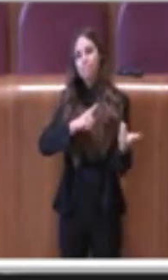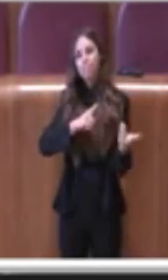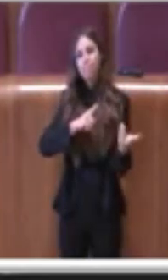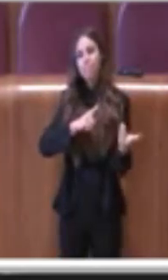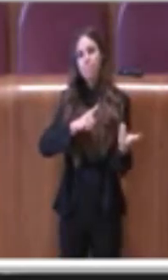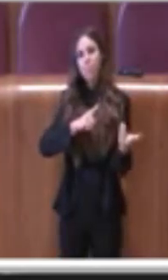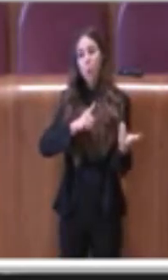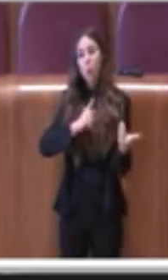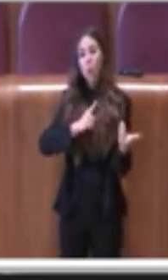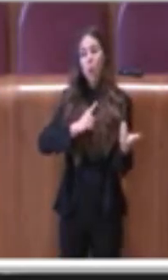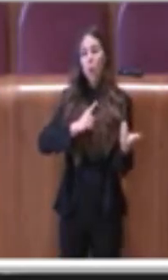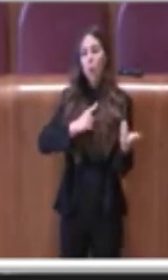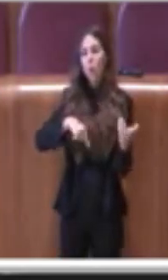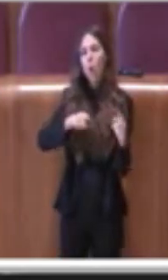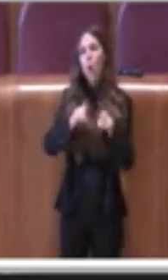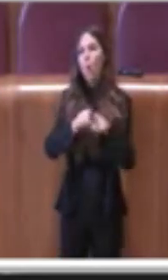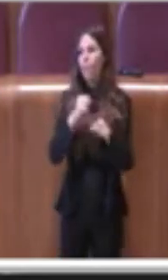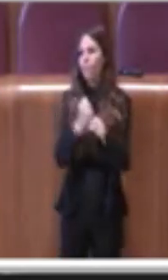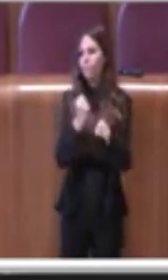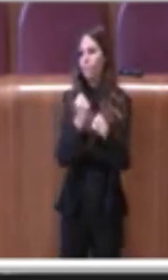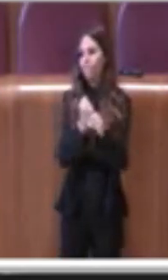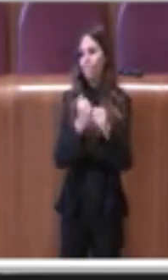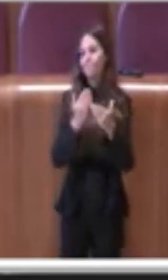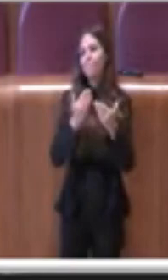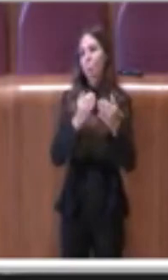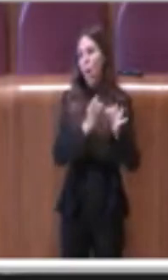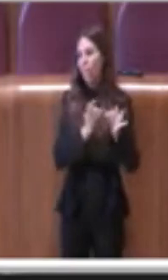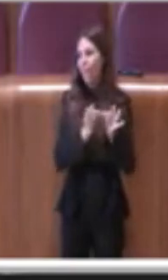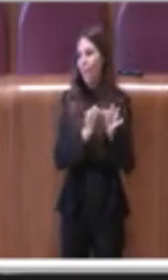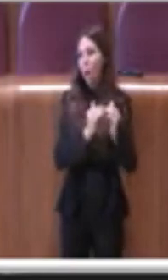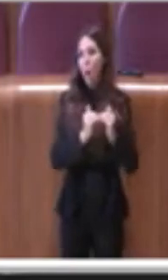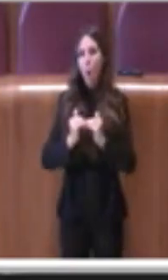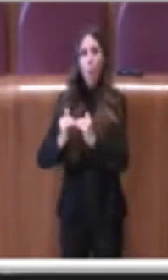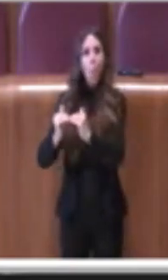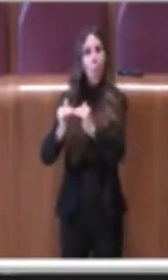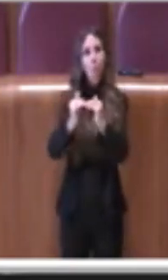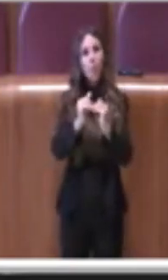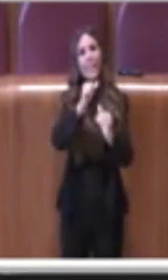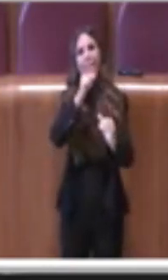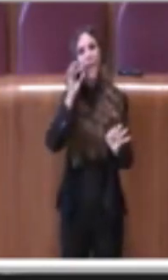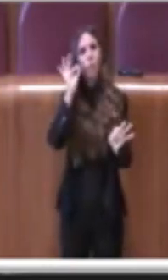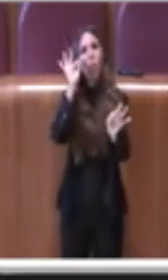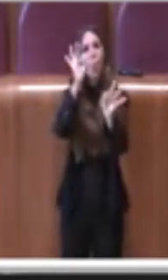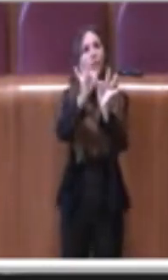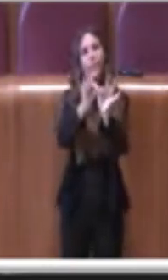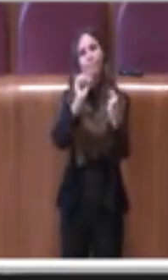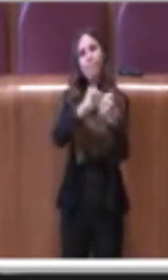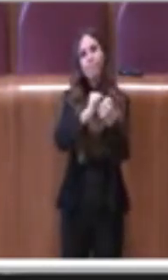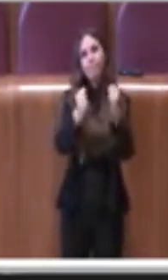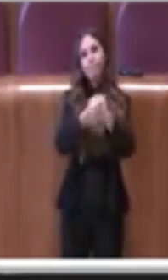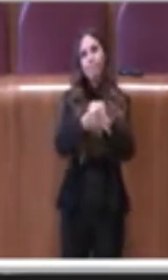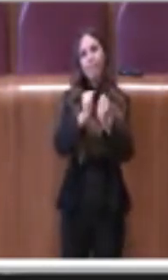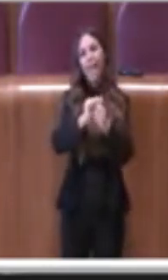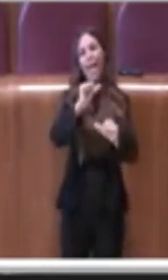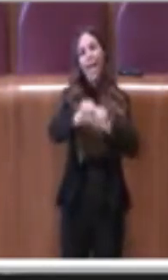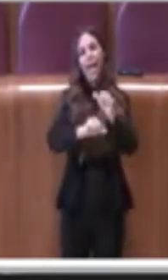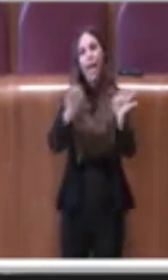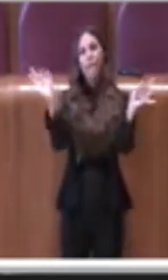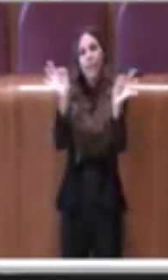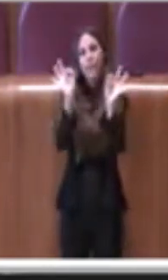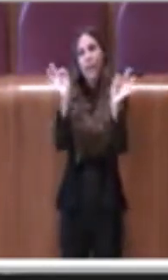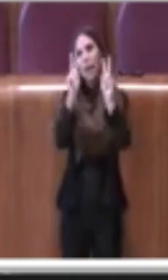uniti verso un messaggio comune che è quello appunto alla lotta ai cambiamenti climatici, un tema ad